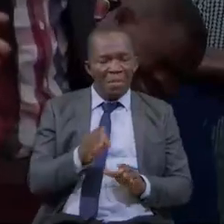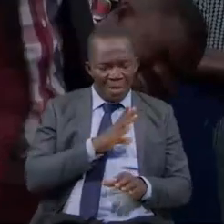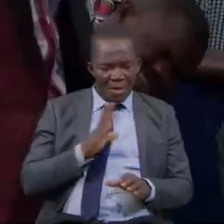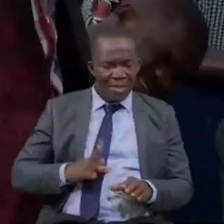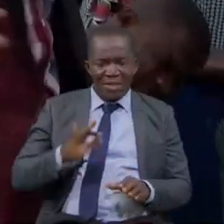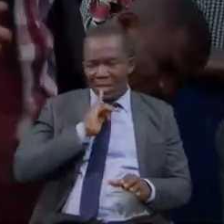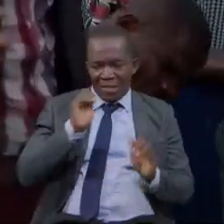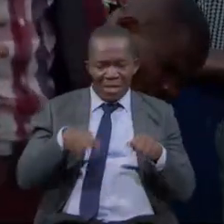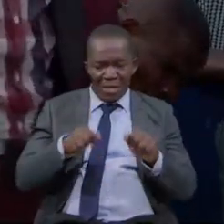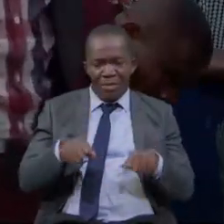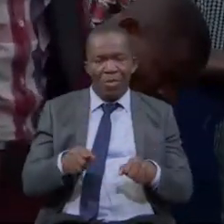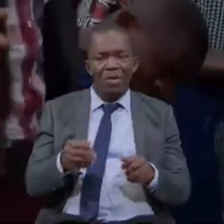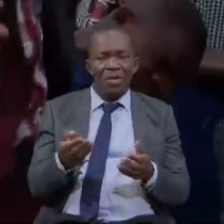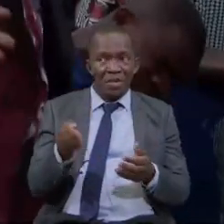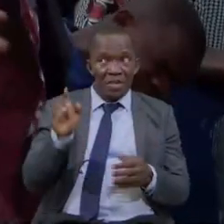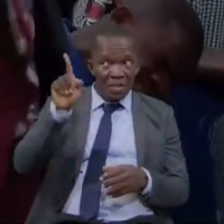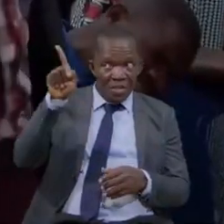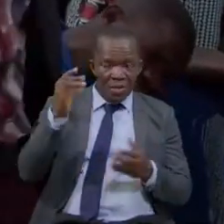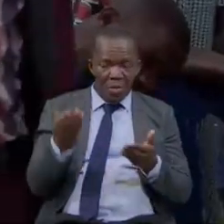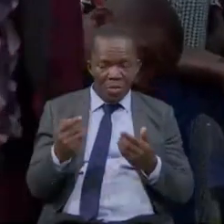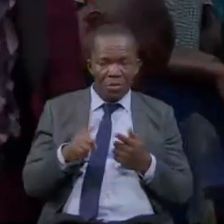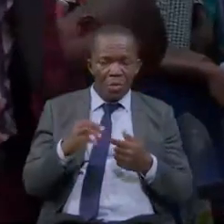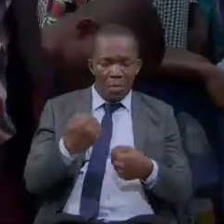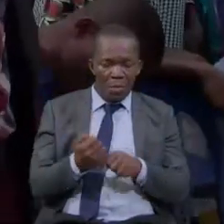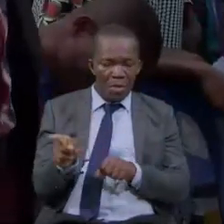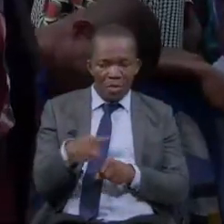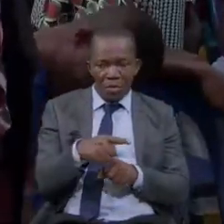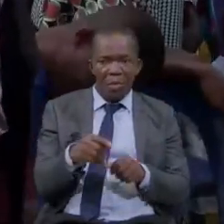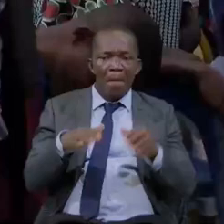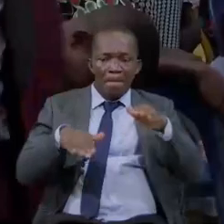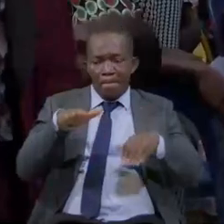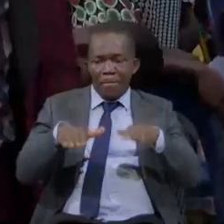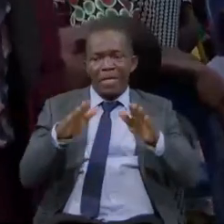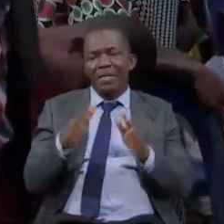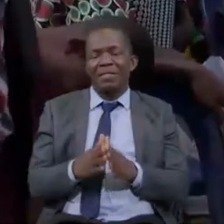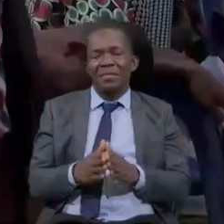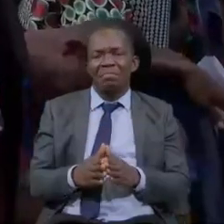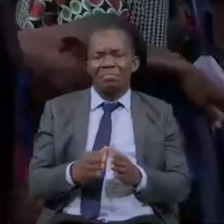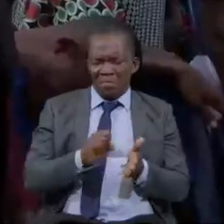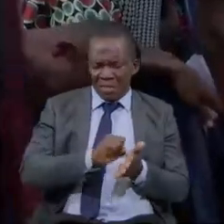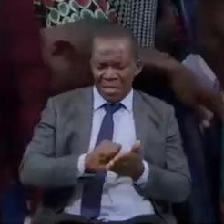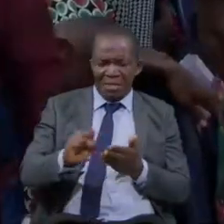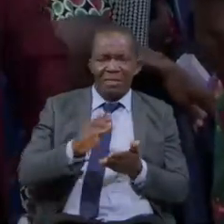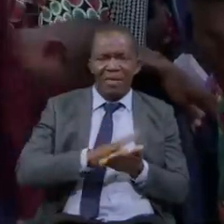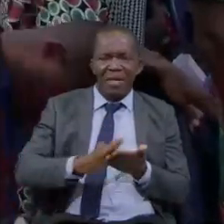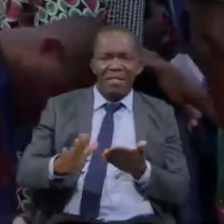capable de te rendre stable, sanctifié, stable, ferme, solide,